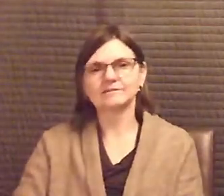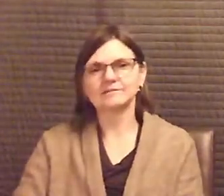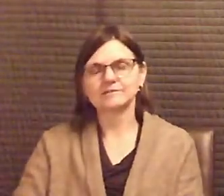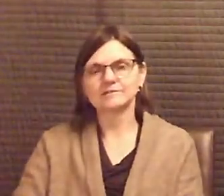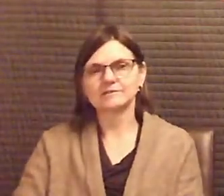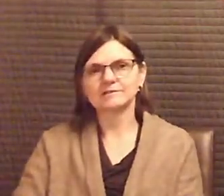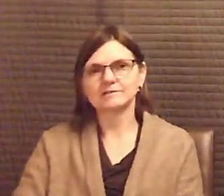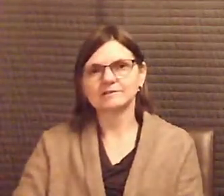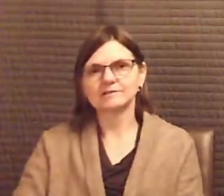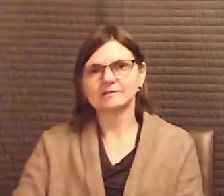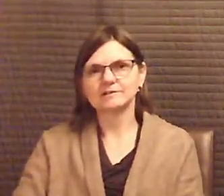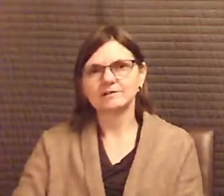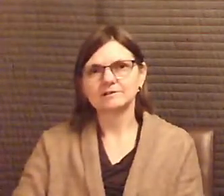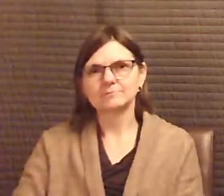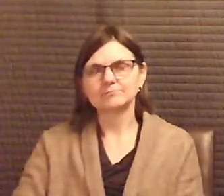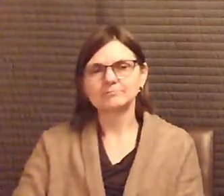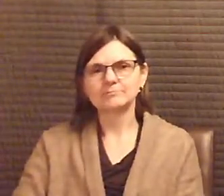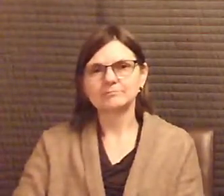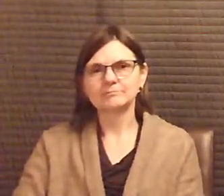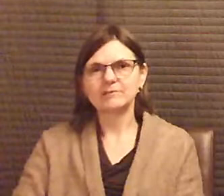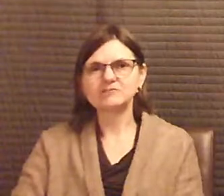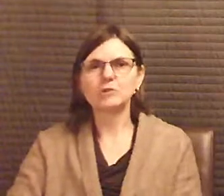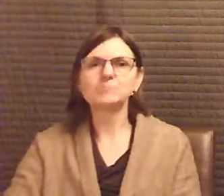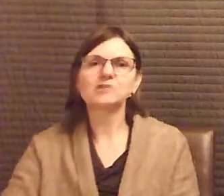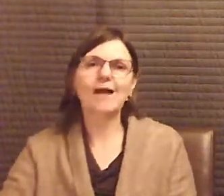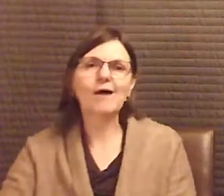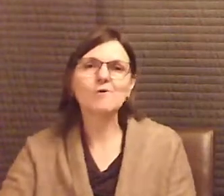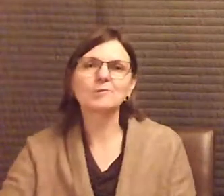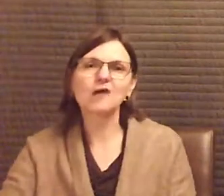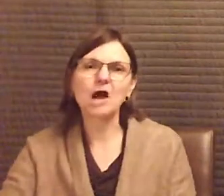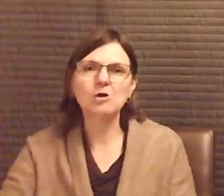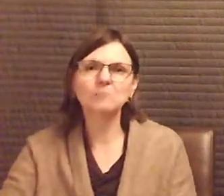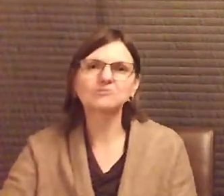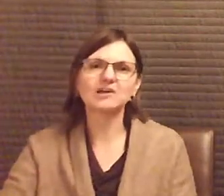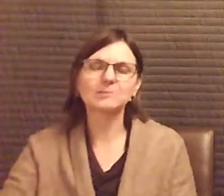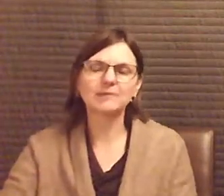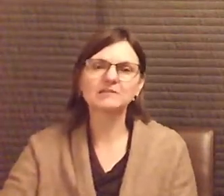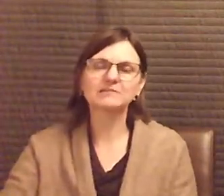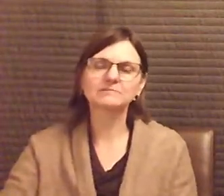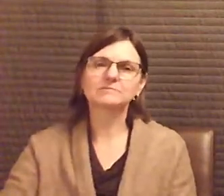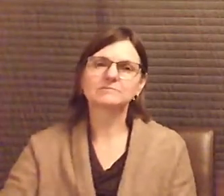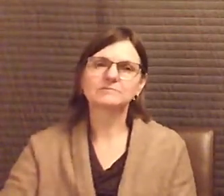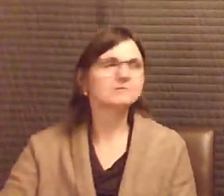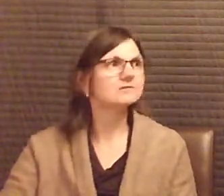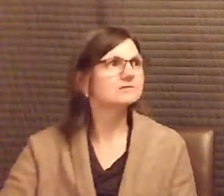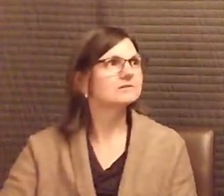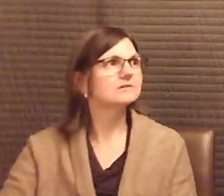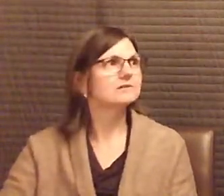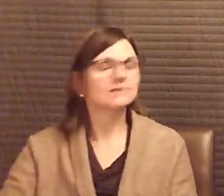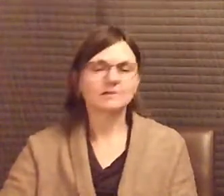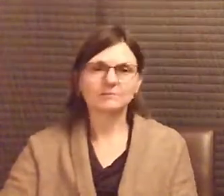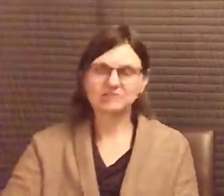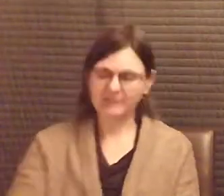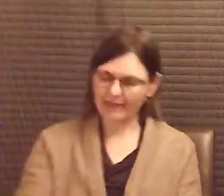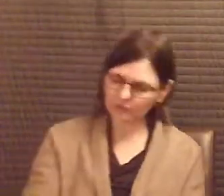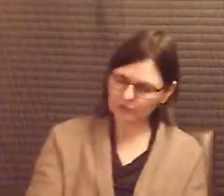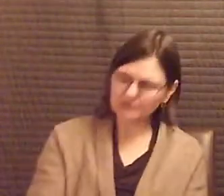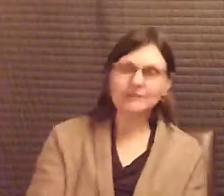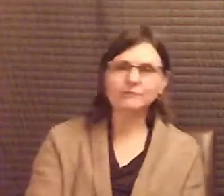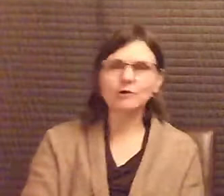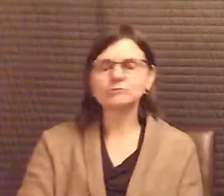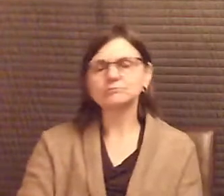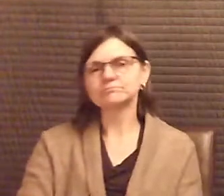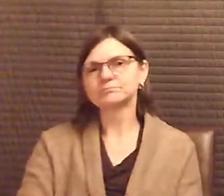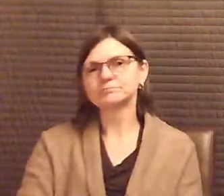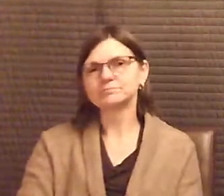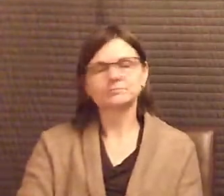en piepelen toen john wiley kluisje op de kamer elkaar om te draaien ppp watching' meer van ze kijken in